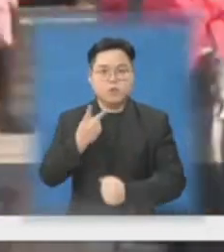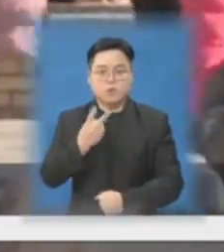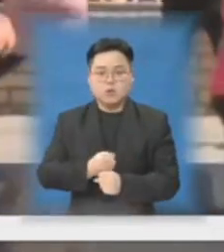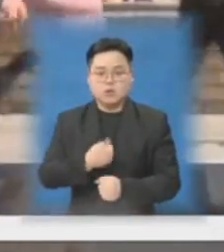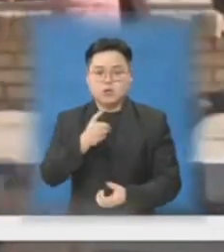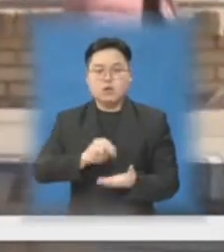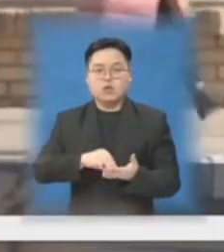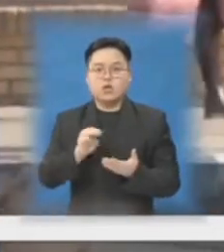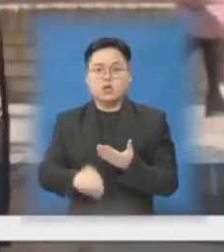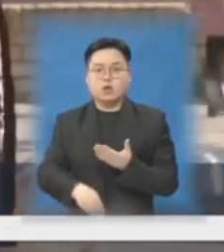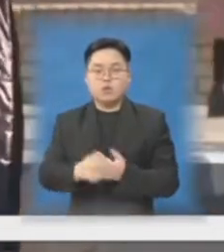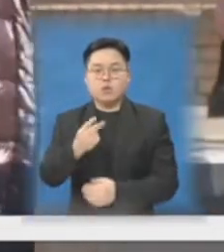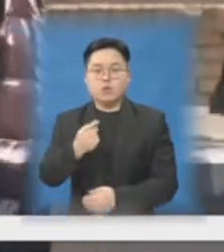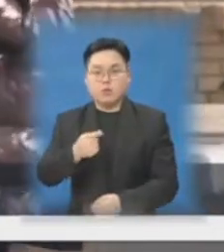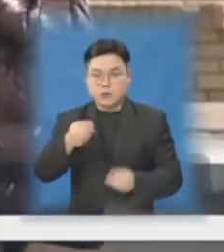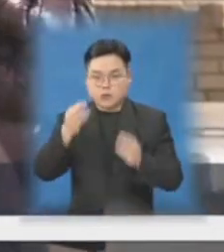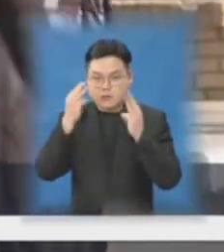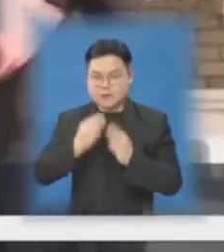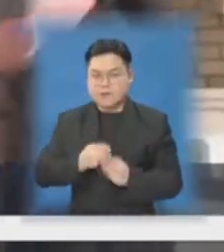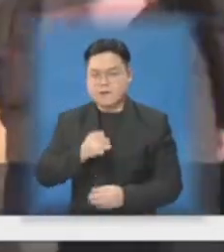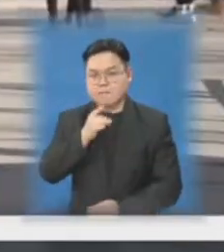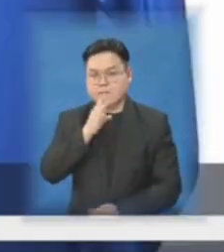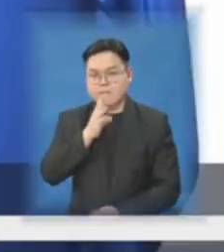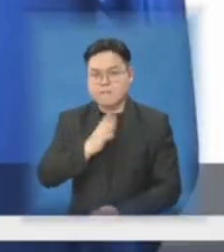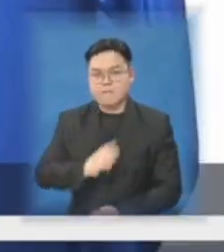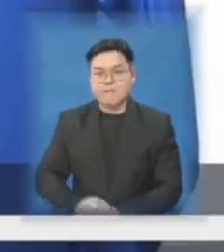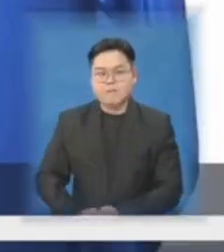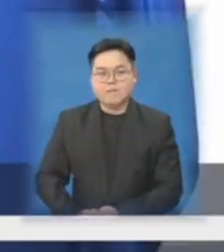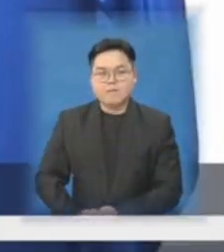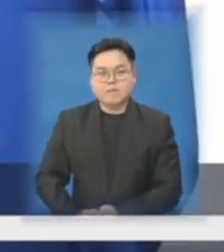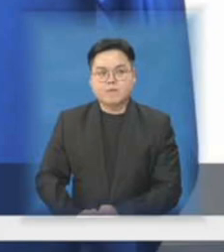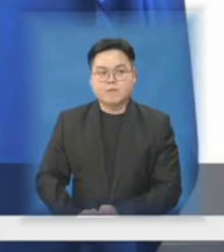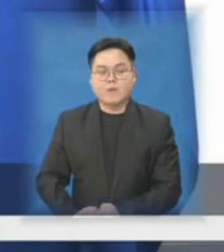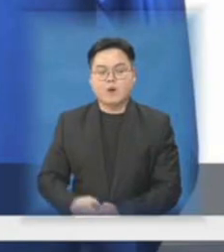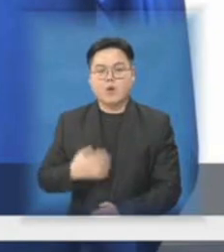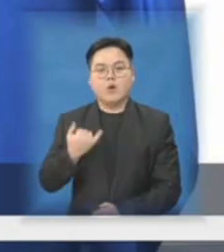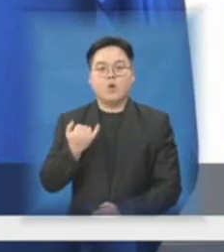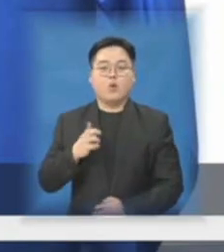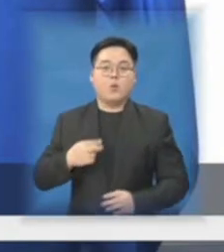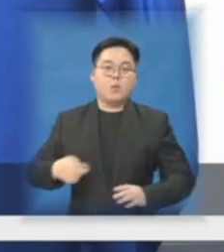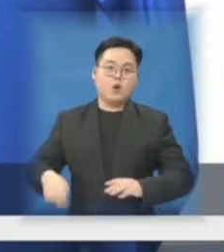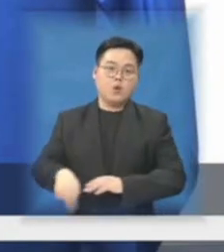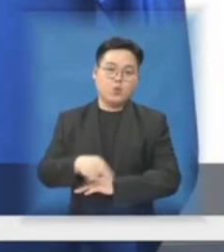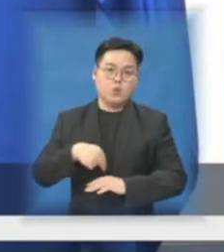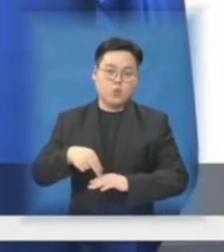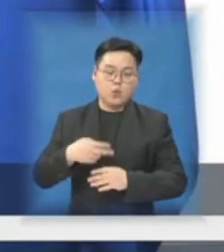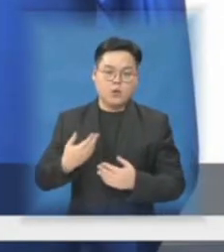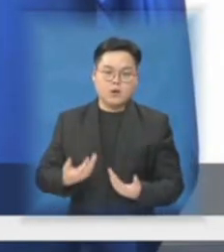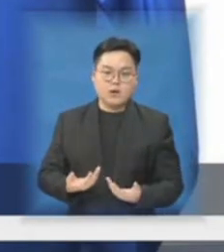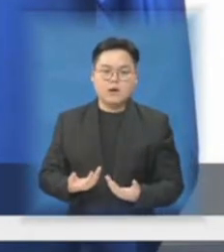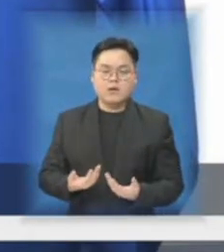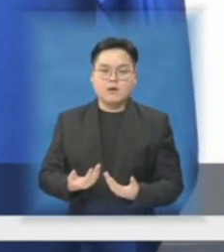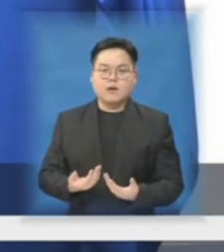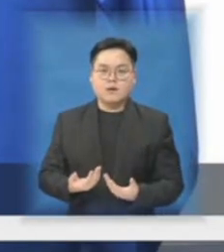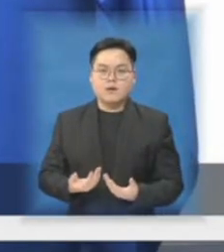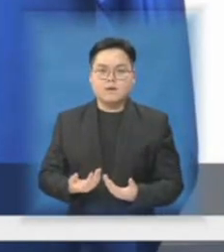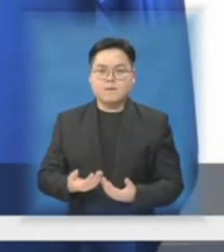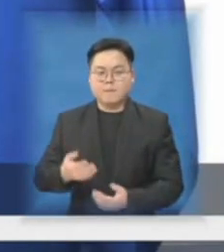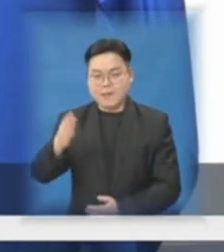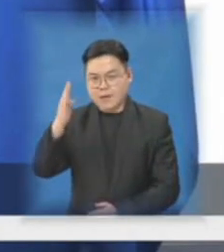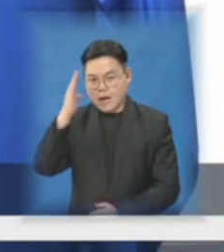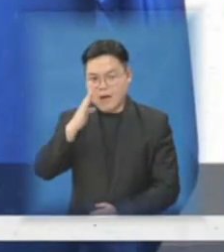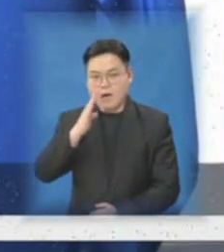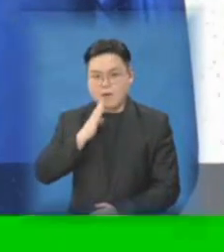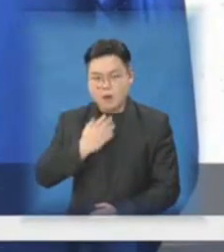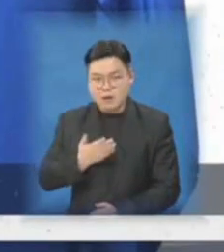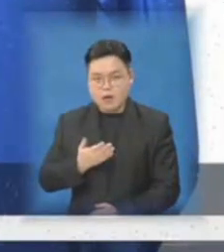1 тэрбум төгрөг төсвөөс шийдвэрлэх оролцоо. Нийслэл дүүрэг болон одоо эцэг их